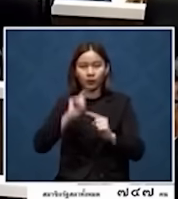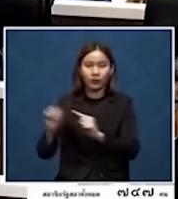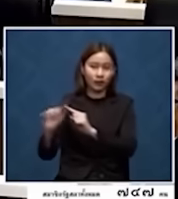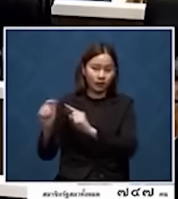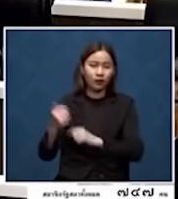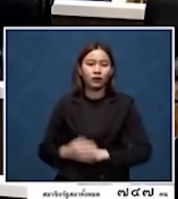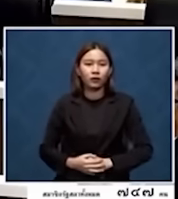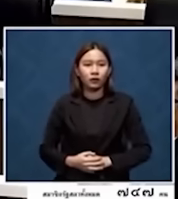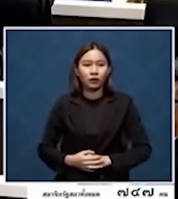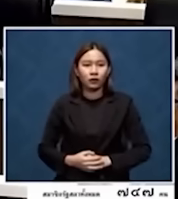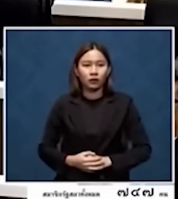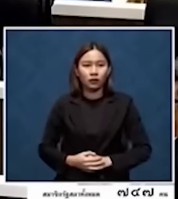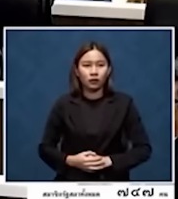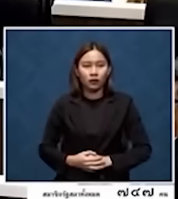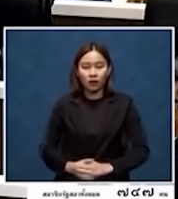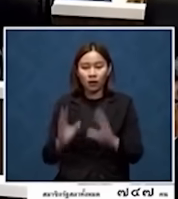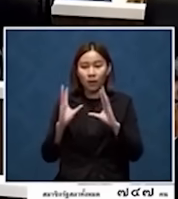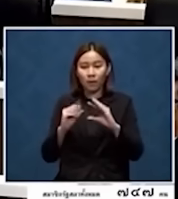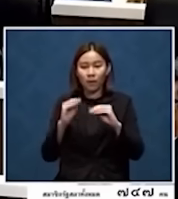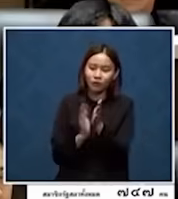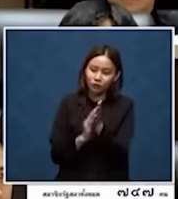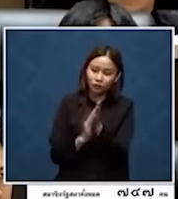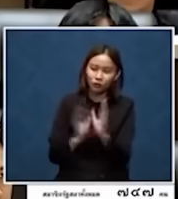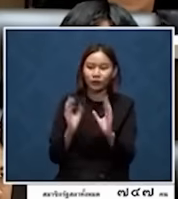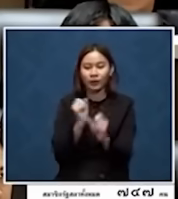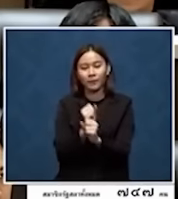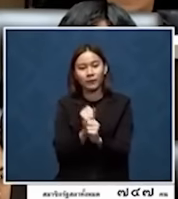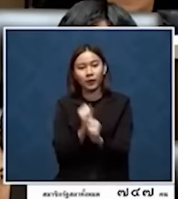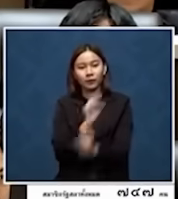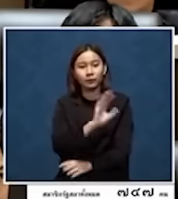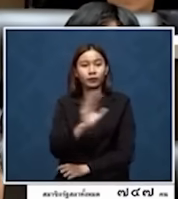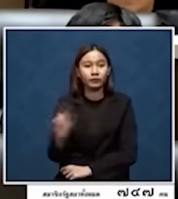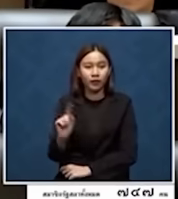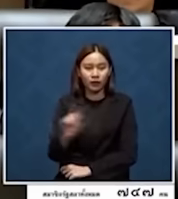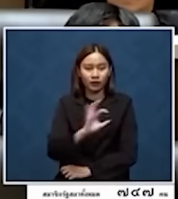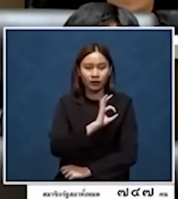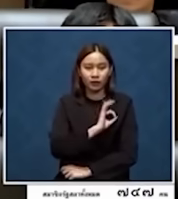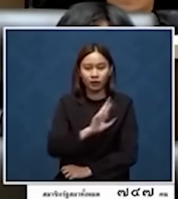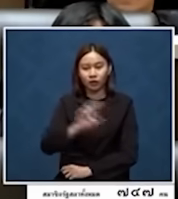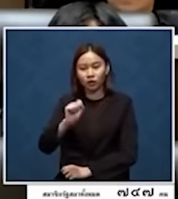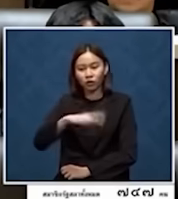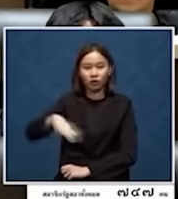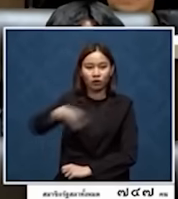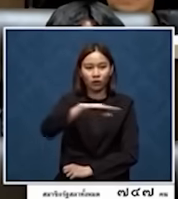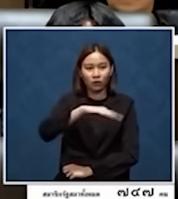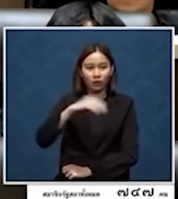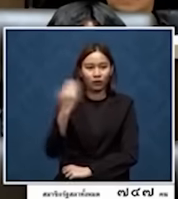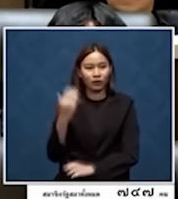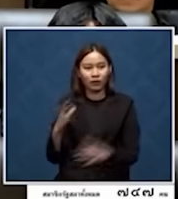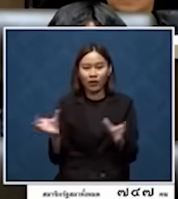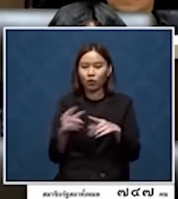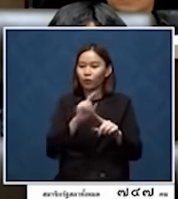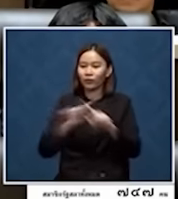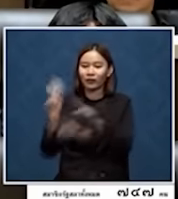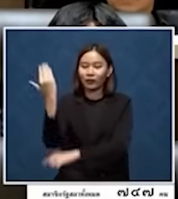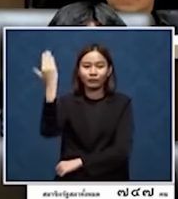10:20 ถึงครบองค์ประชุม374คนจึงเริ่มการประชุมได้นะครับแล้วก็นำเสนอญัตติโดยลังสิมาโล